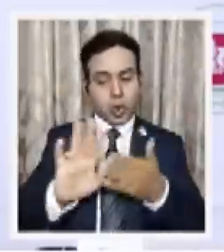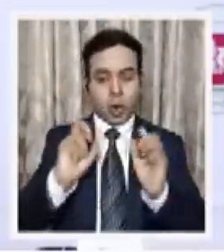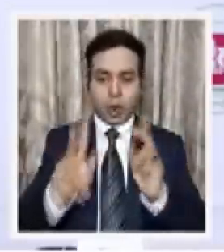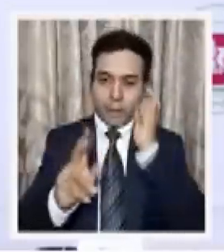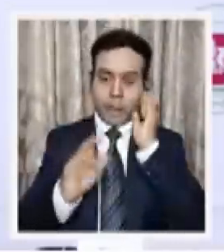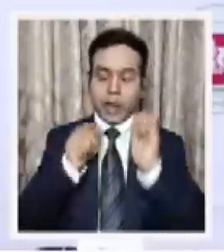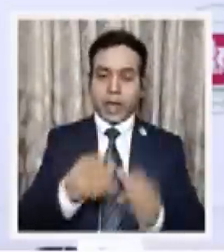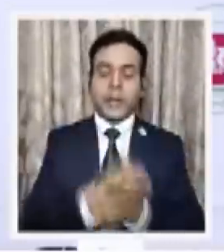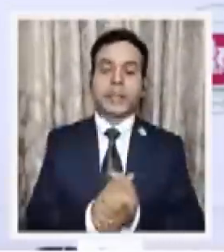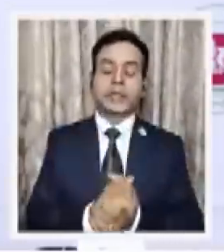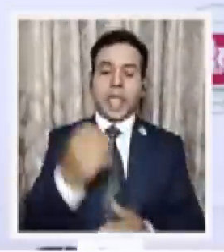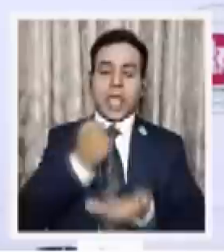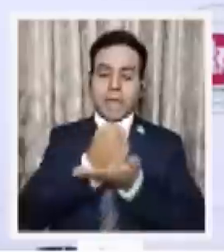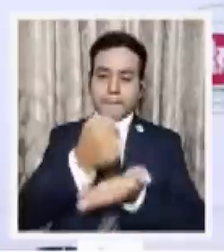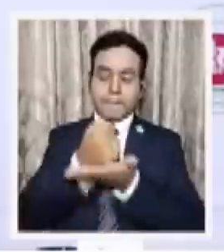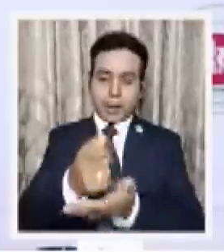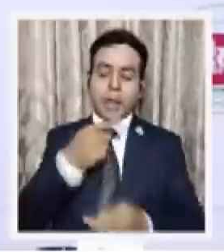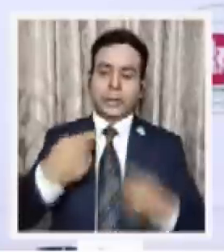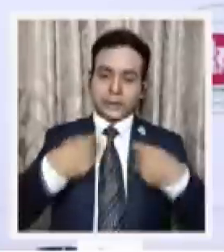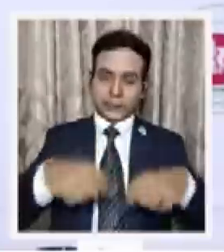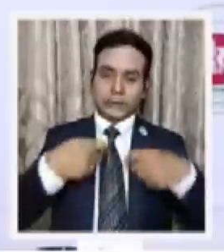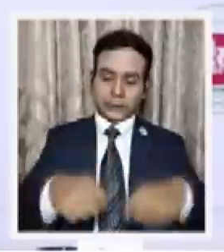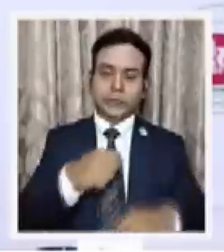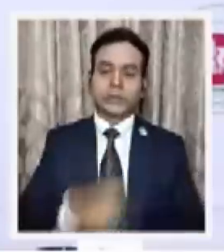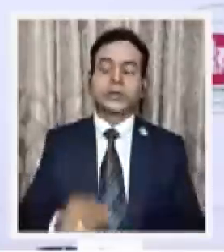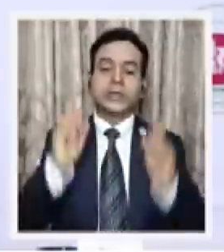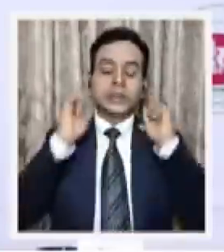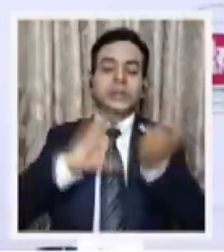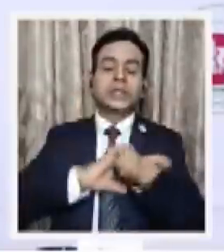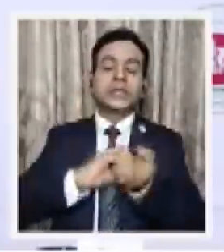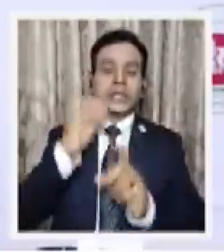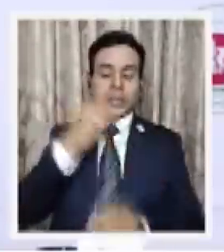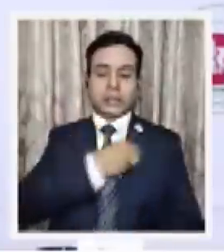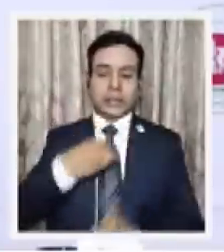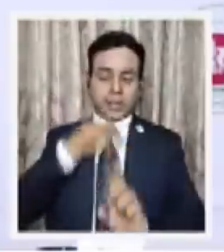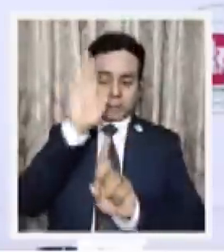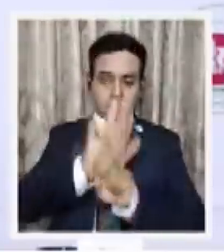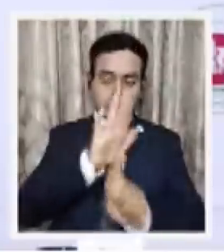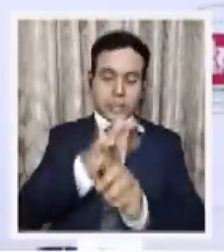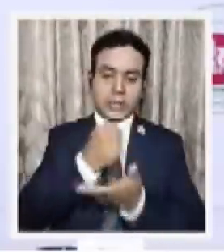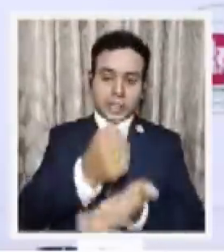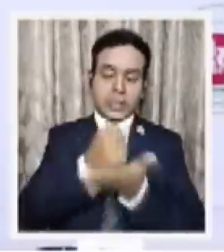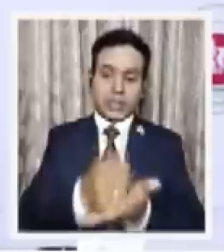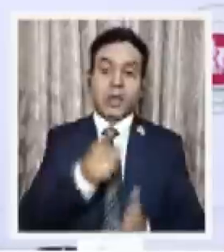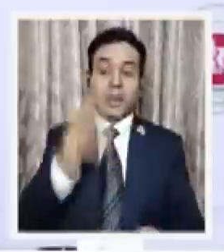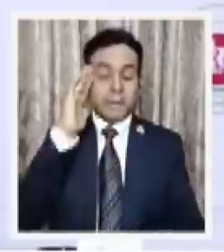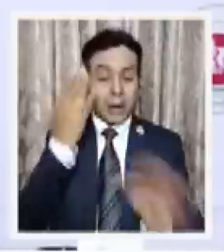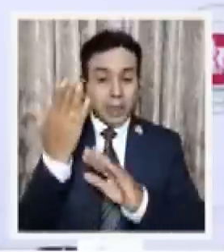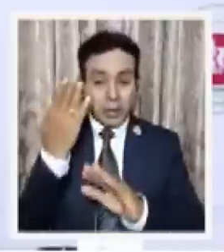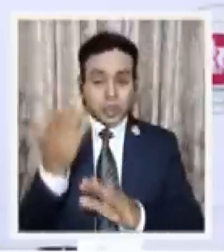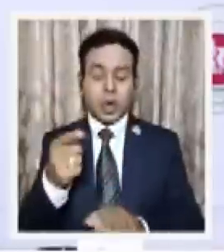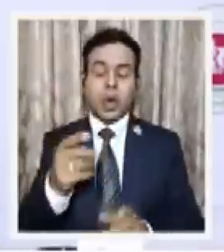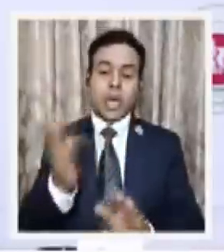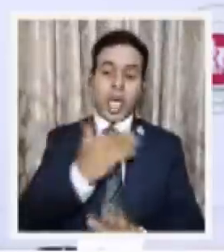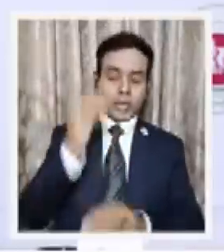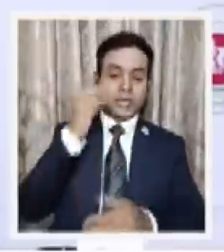ব্যবস্থা গ্রহণ করে, এই করোনার বিষয়ে আমরা চিকিৎসা গ্রহণ করে অনেকেই হয়তো মৃত্যুর হাত থেকেও ফেরানো যেতে পারে। কাজে অবশ্যই